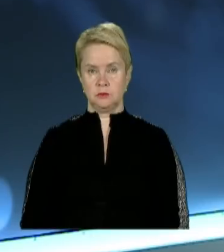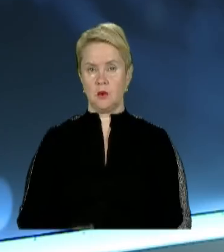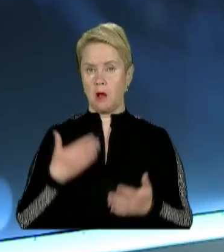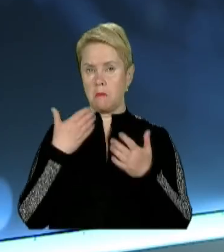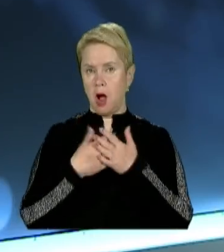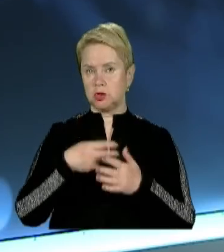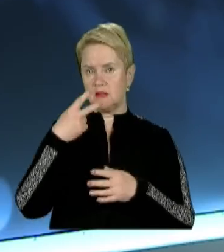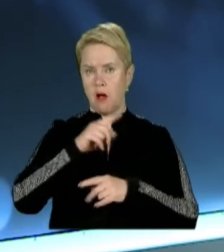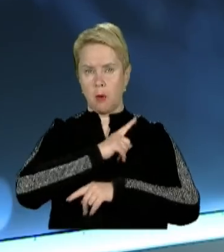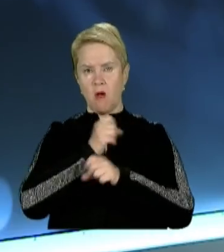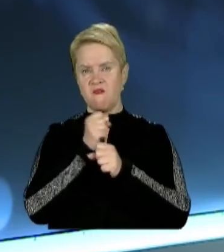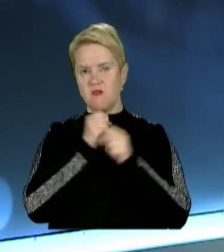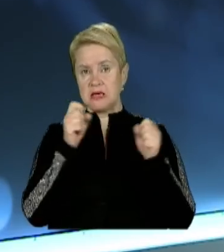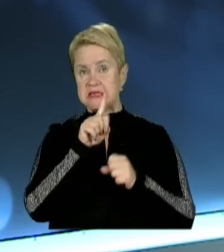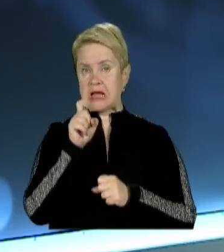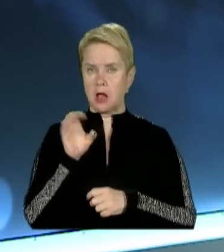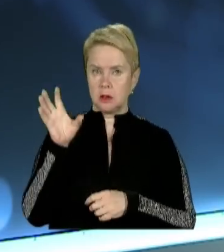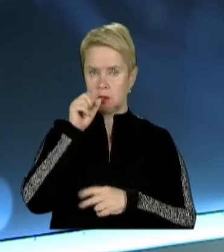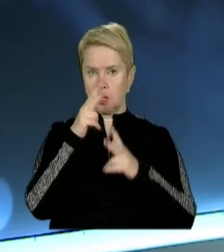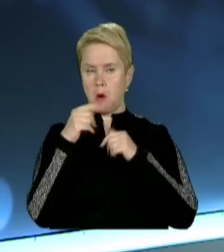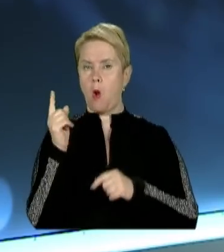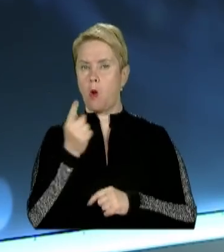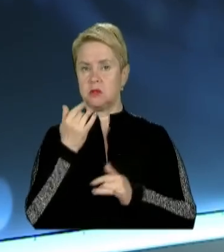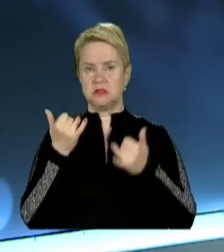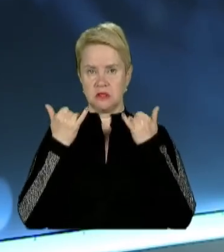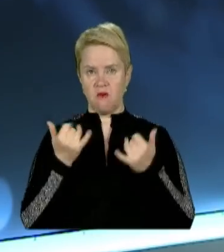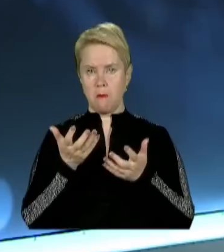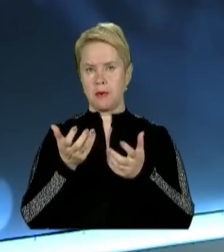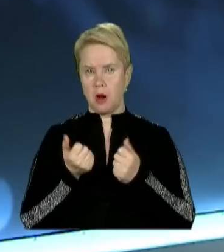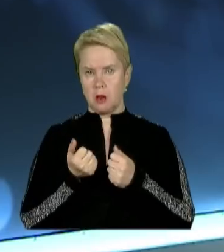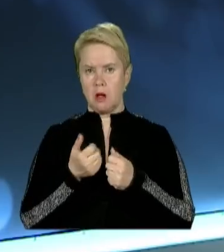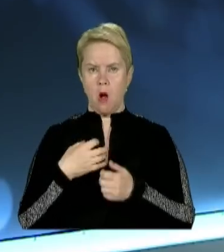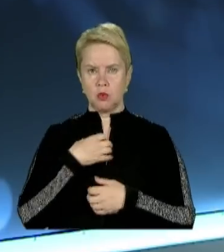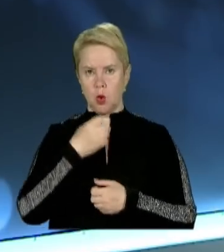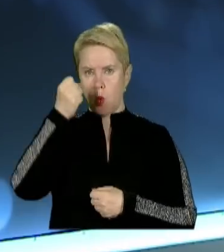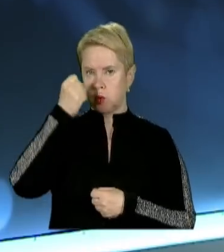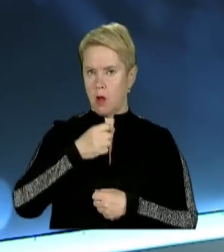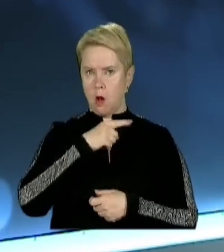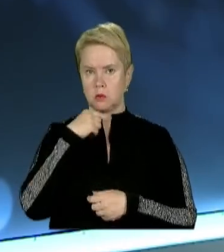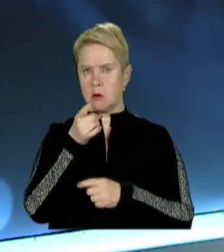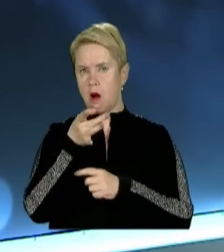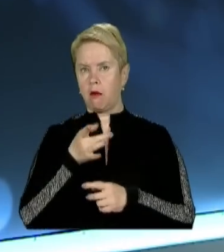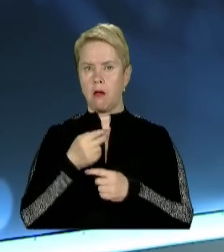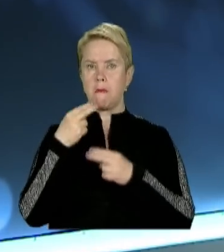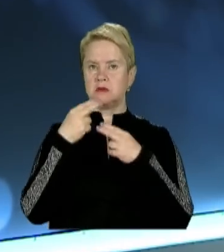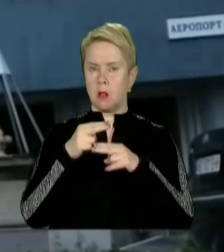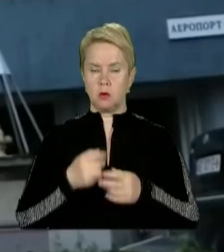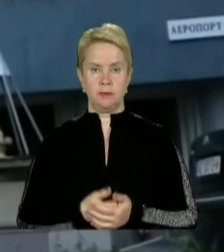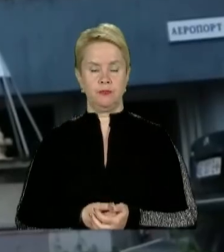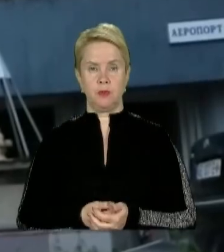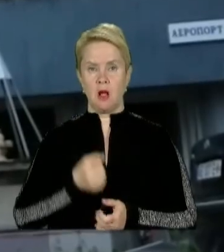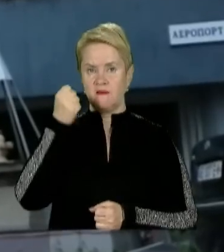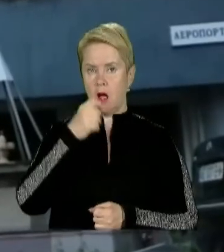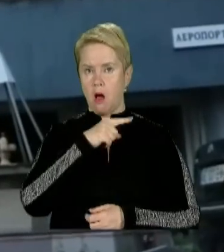Майже 20 потужних вибухів за ніч. Дніпро та область сьогодні прийняли основний удар російських ракет та безпілотників.